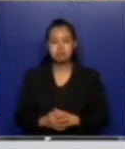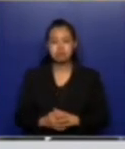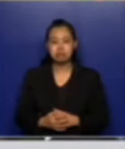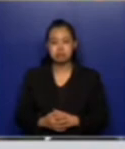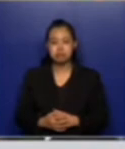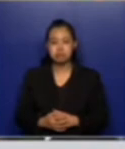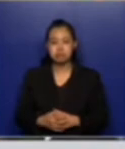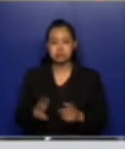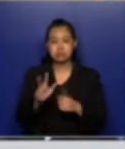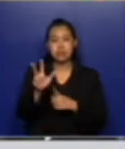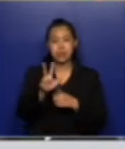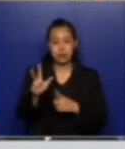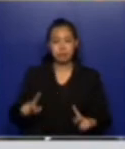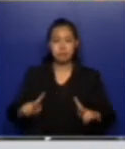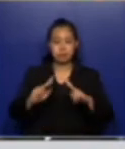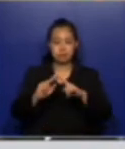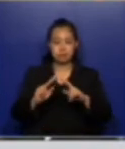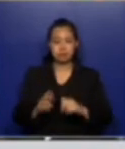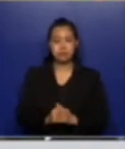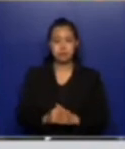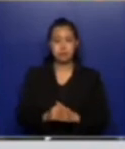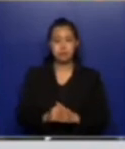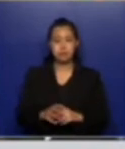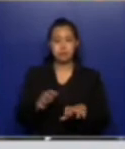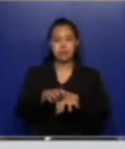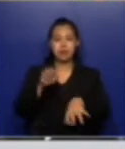อันดับ3ครับกระทรวงมหาดไทย